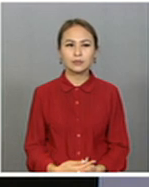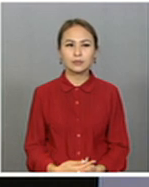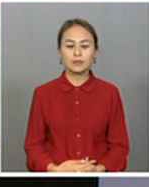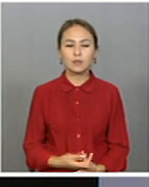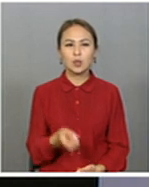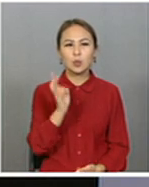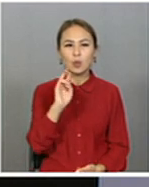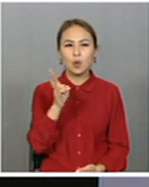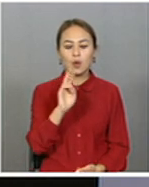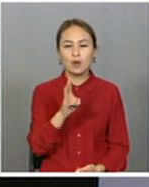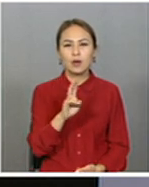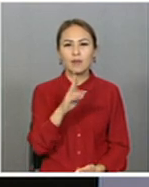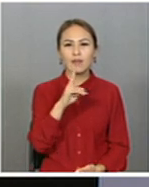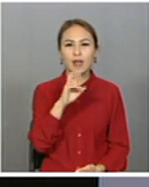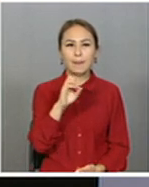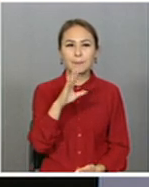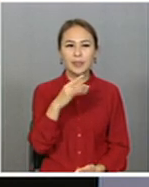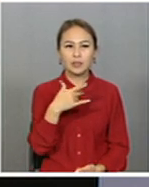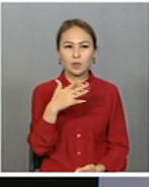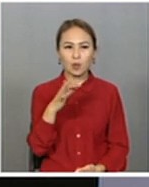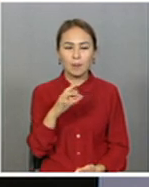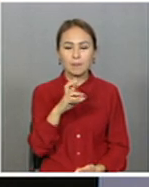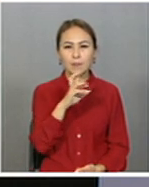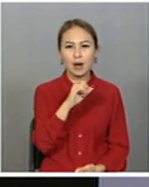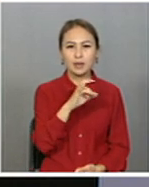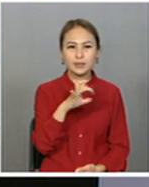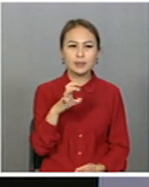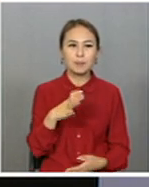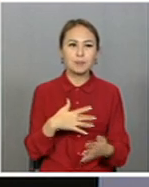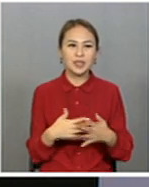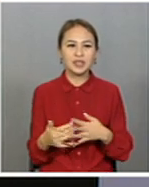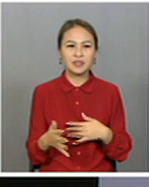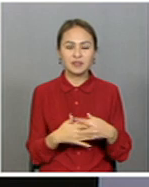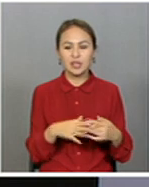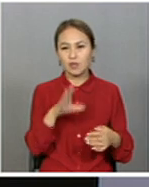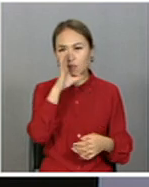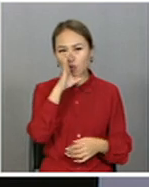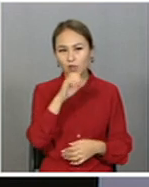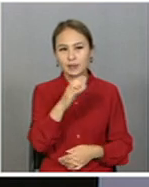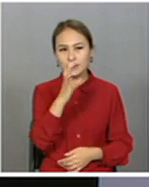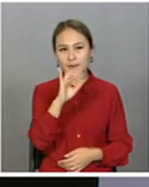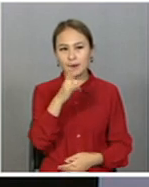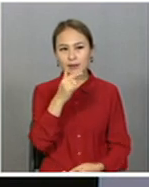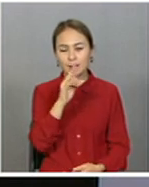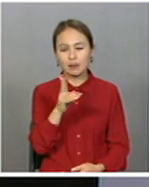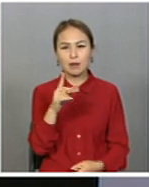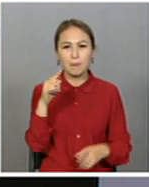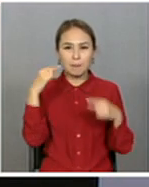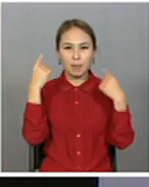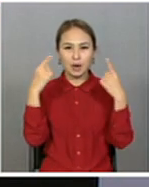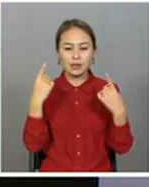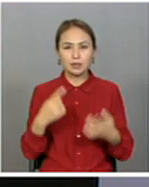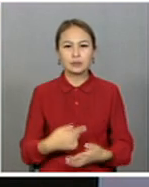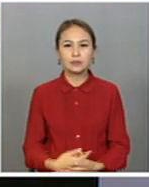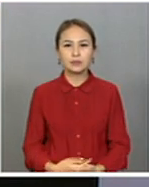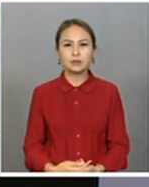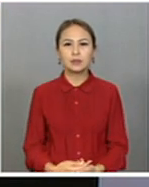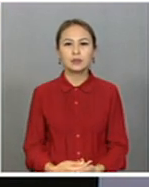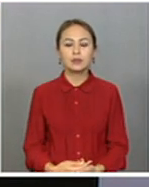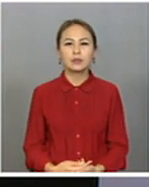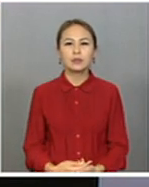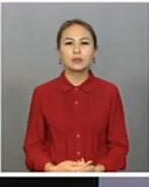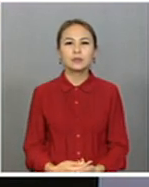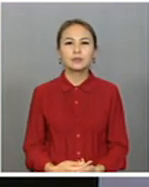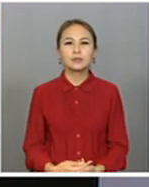Кто? Фламинго, барс, медведь, волк, сайгак, баран.